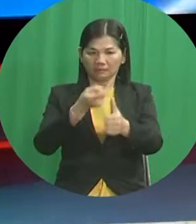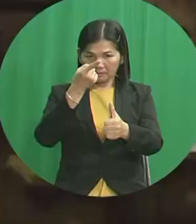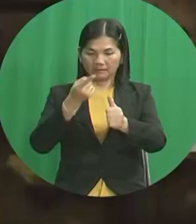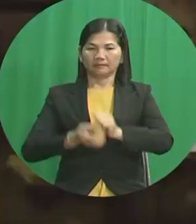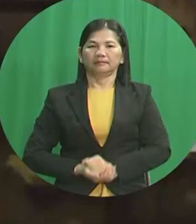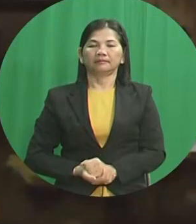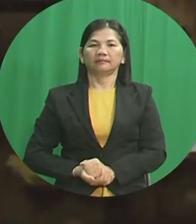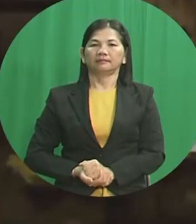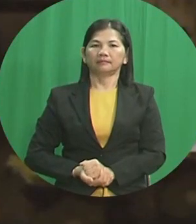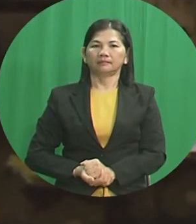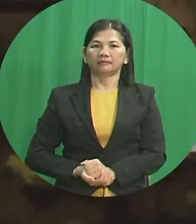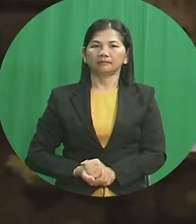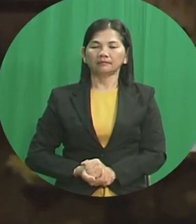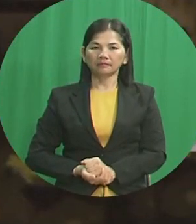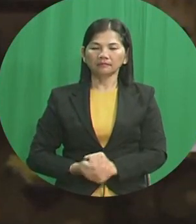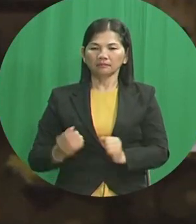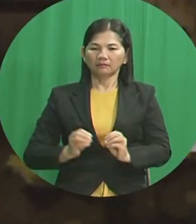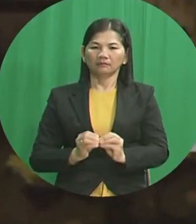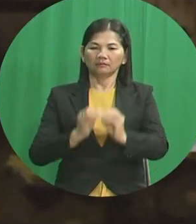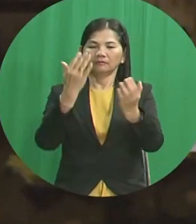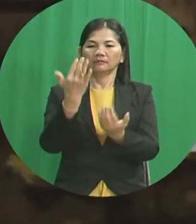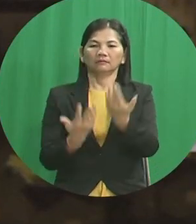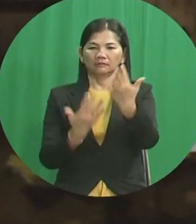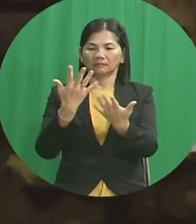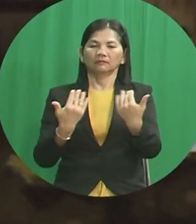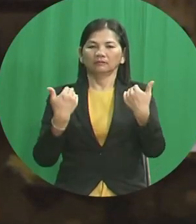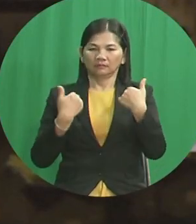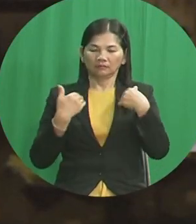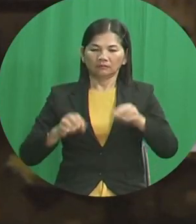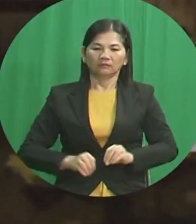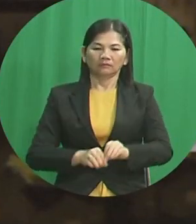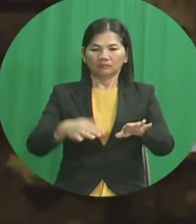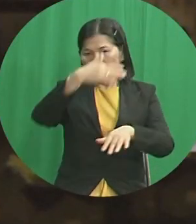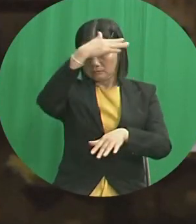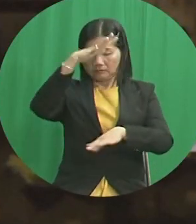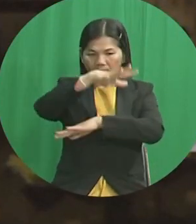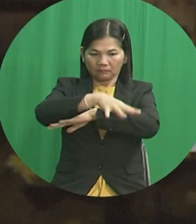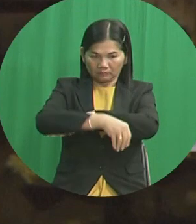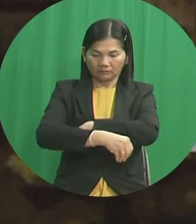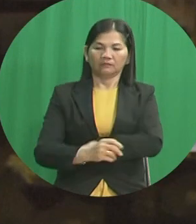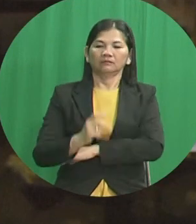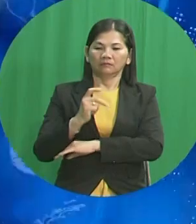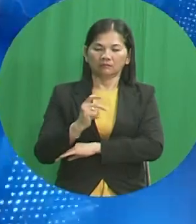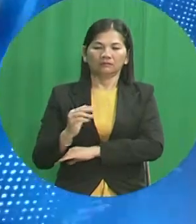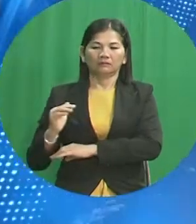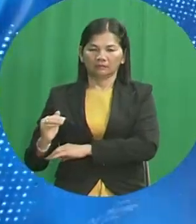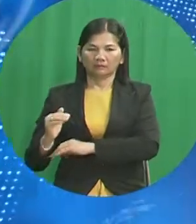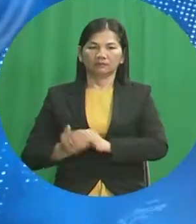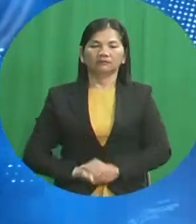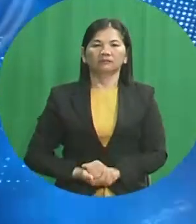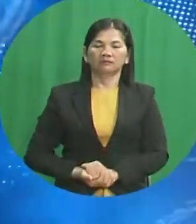នករណីផ្ទុះនឹងឆាបឆេះជាអណ្ដាតភ្លើងពីពេញមេឃានៅពេលយប់នៅតំបន់កាហ្សា